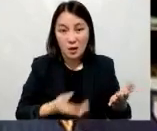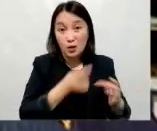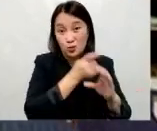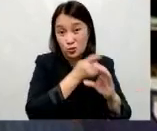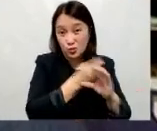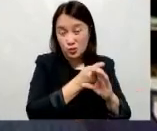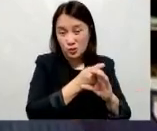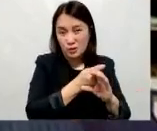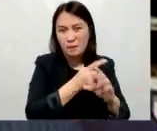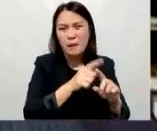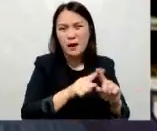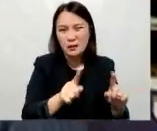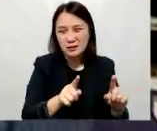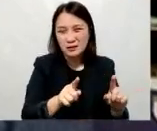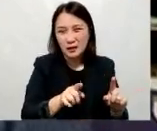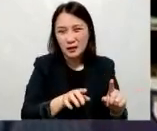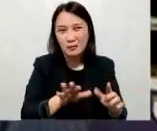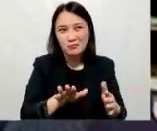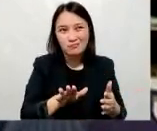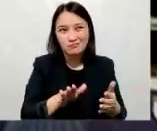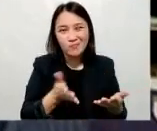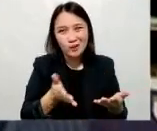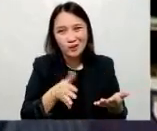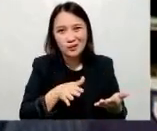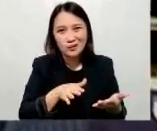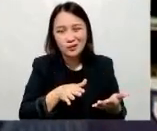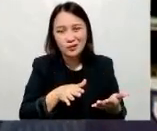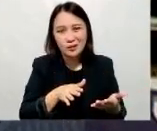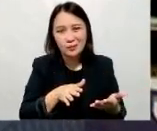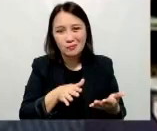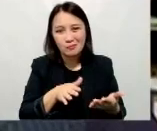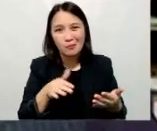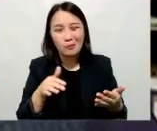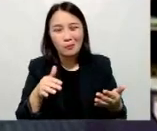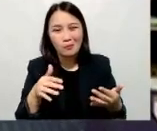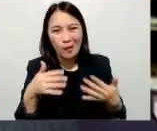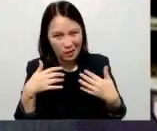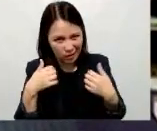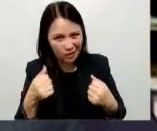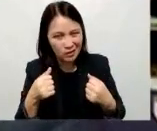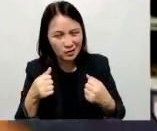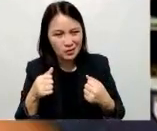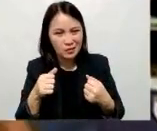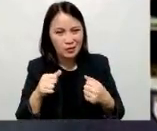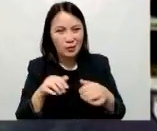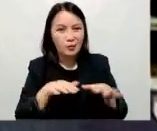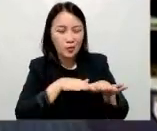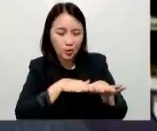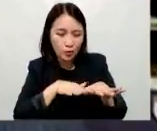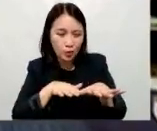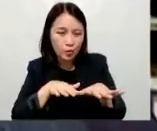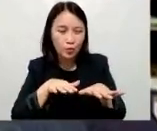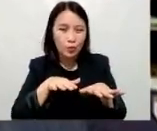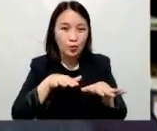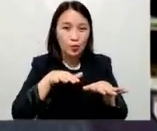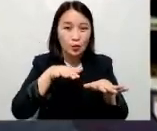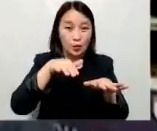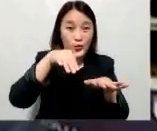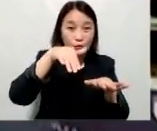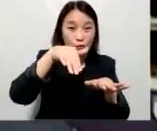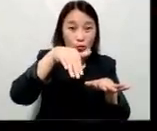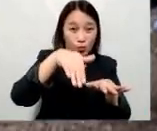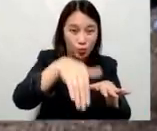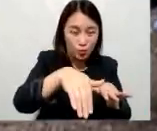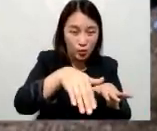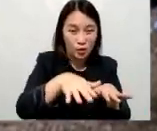malakas. Yun lang talaga na medyo patag siya tapos papunta na ng downhill, kaya iniwas na